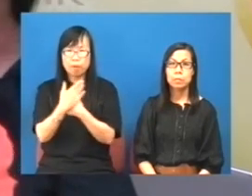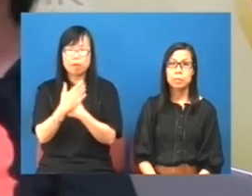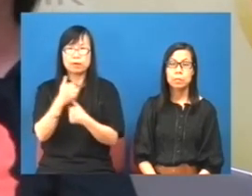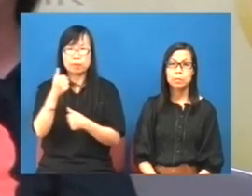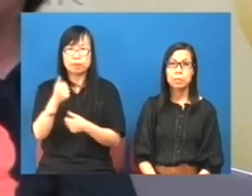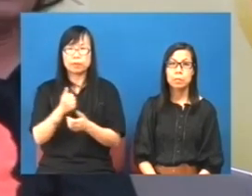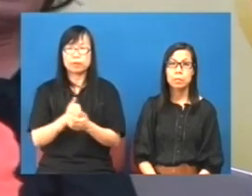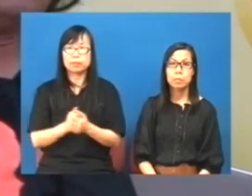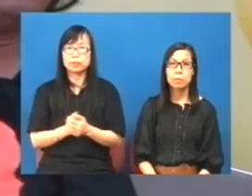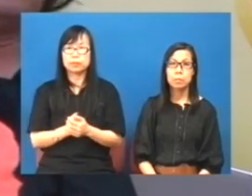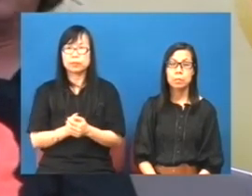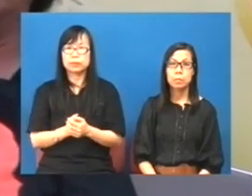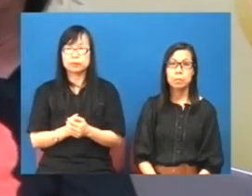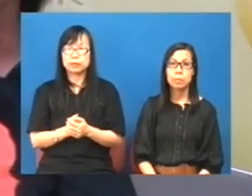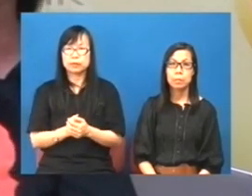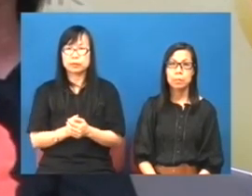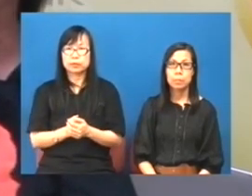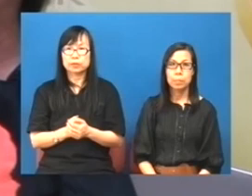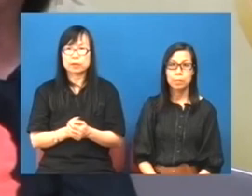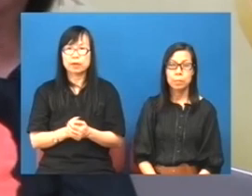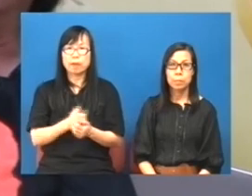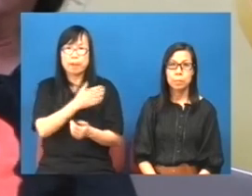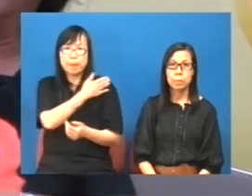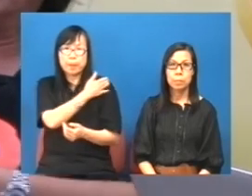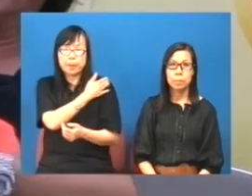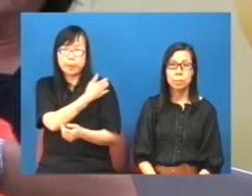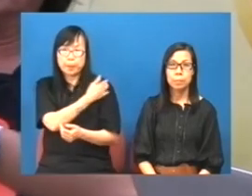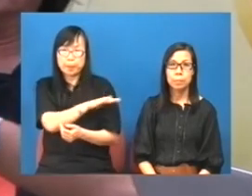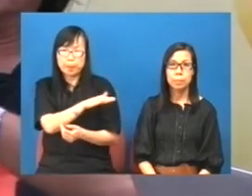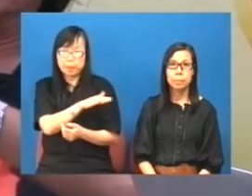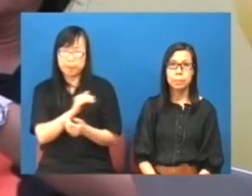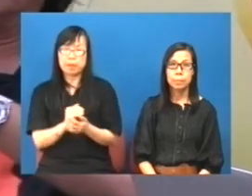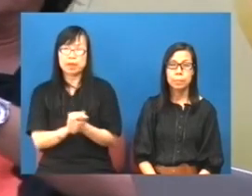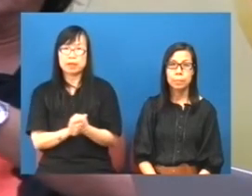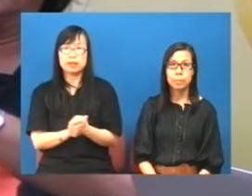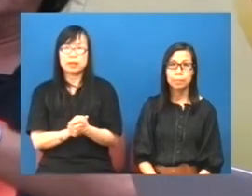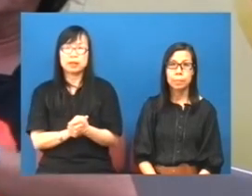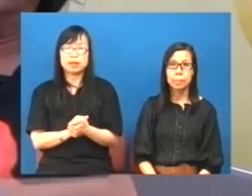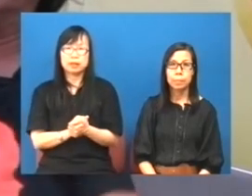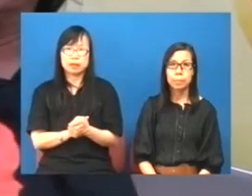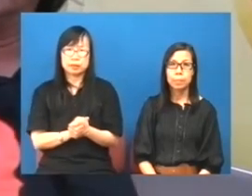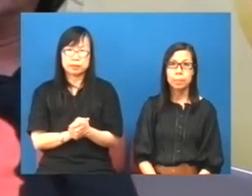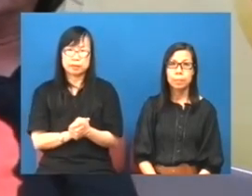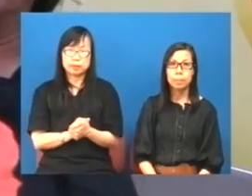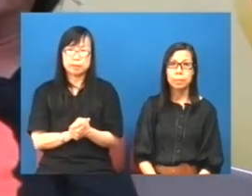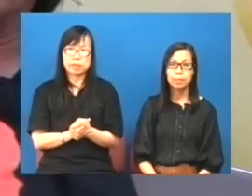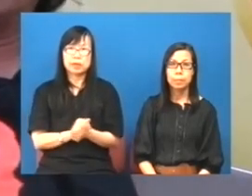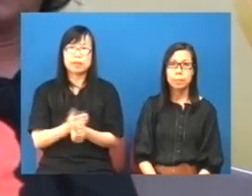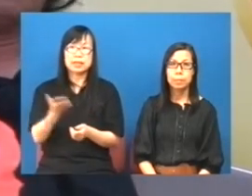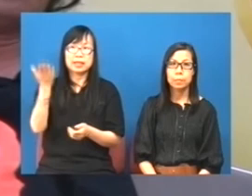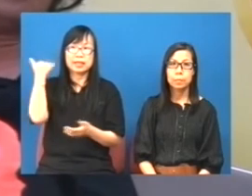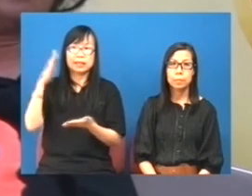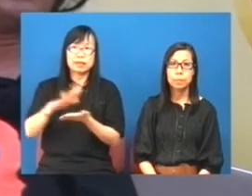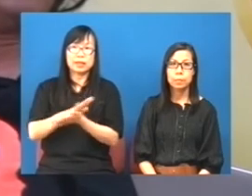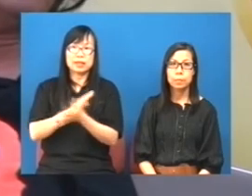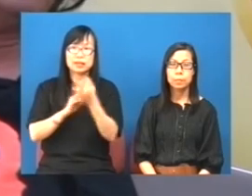為什麼呢就是幫個人無論是在去年的3月